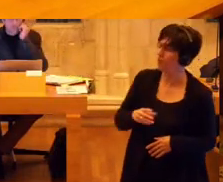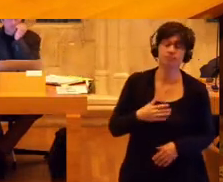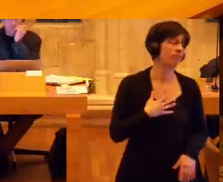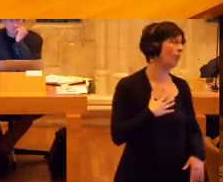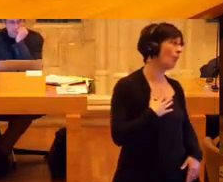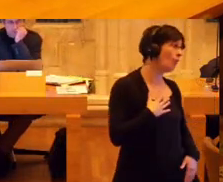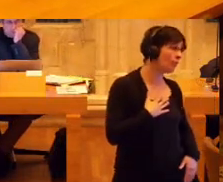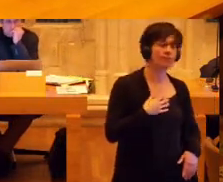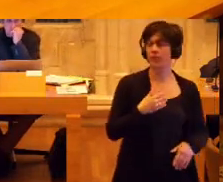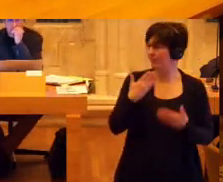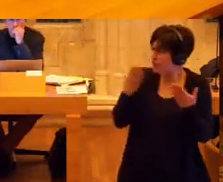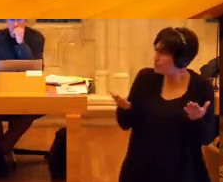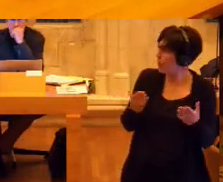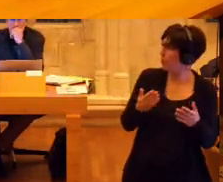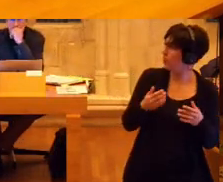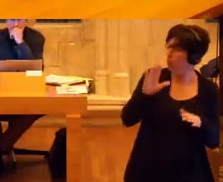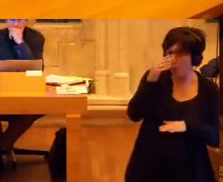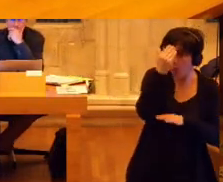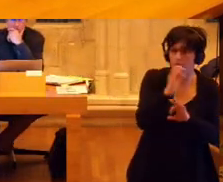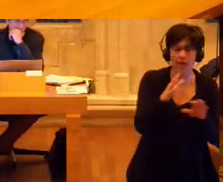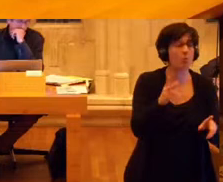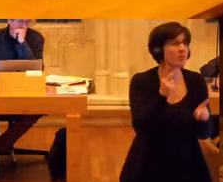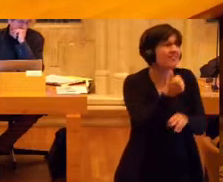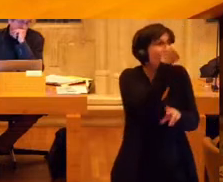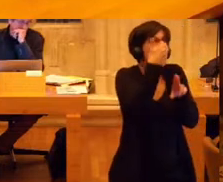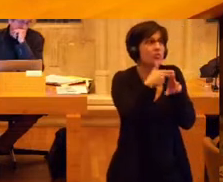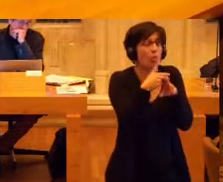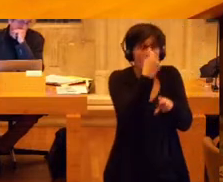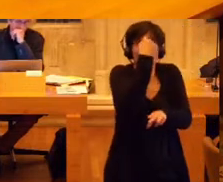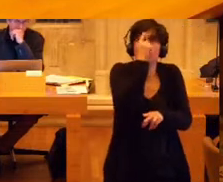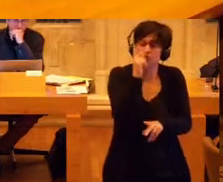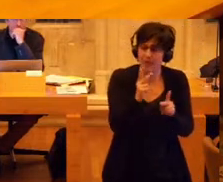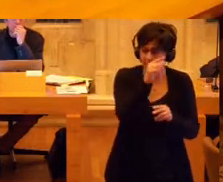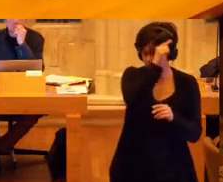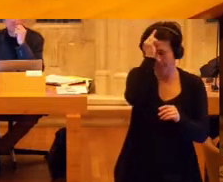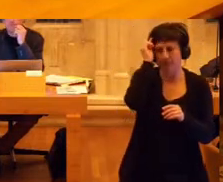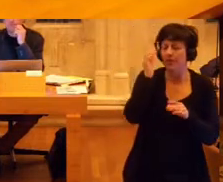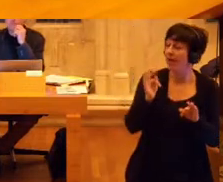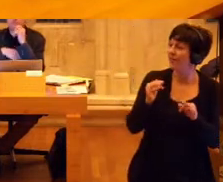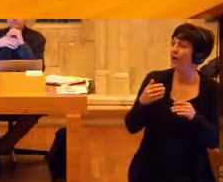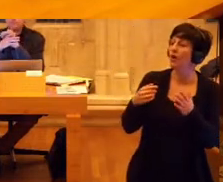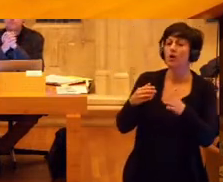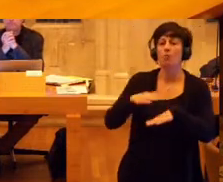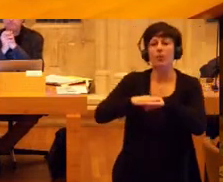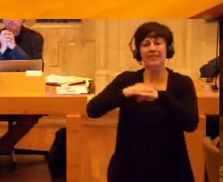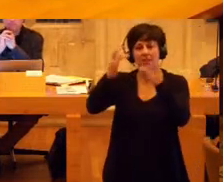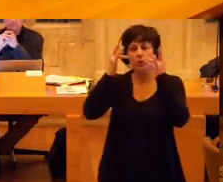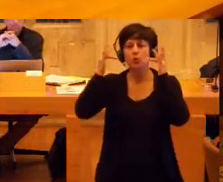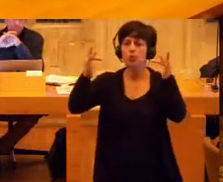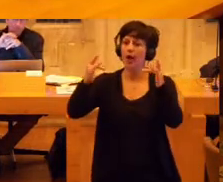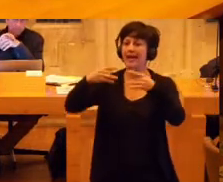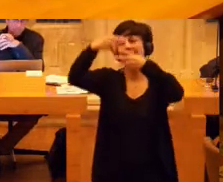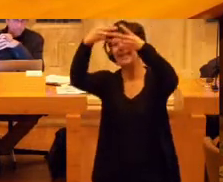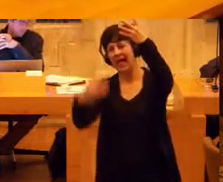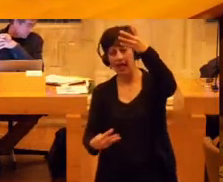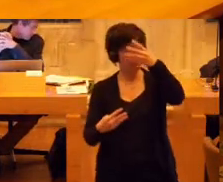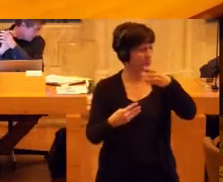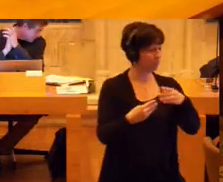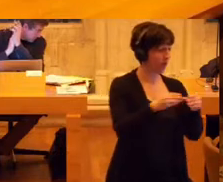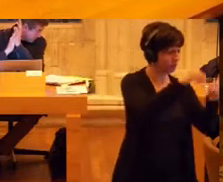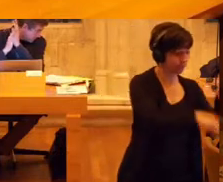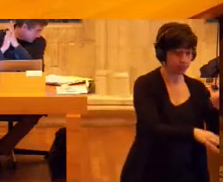ne pas être cités, reconnus j'ai peut-être un nom en tête, dans ce que vous présentez comme la politique culturelle de la ville, qui est essentiellement de